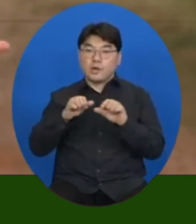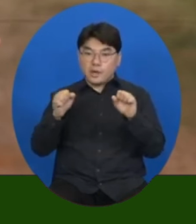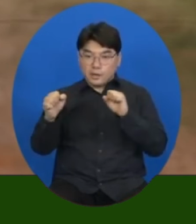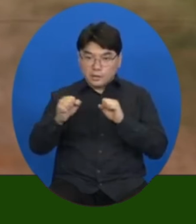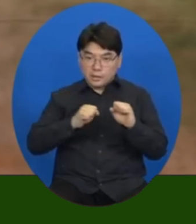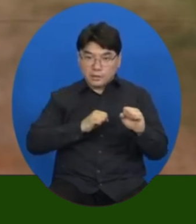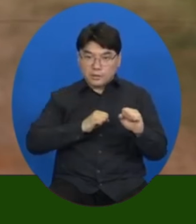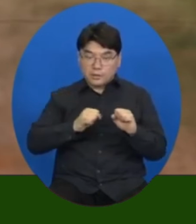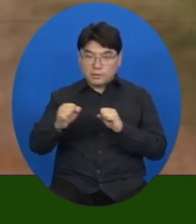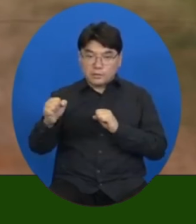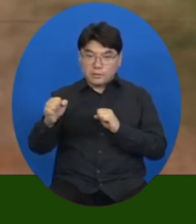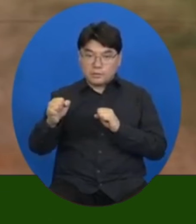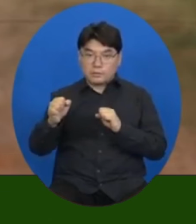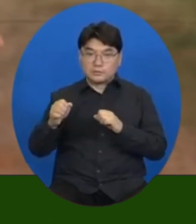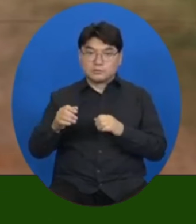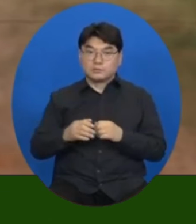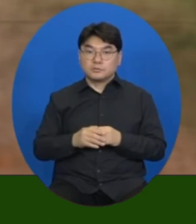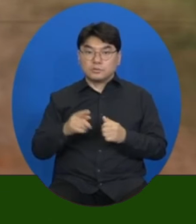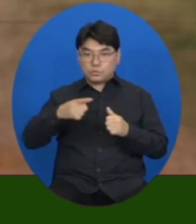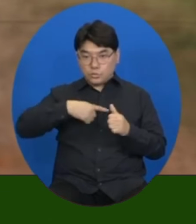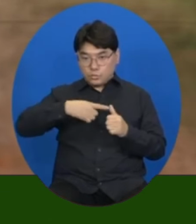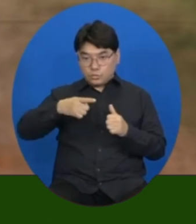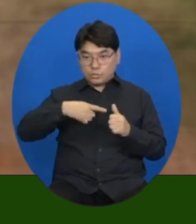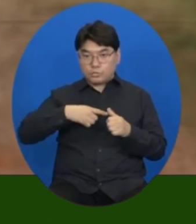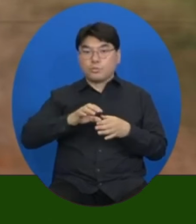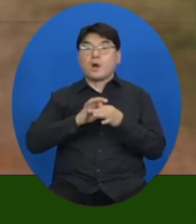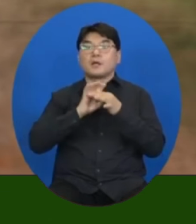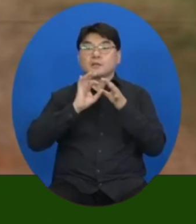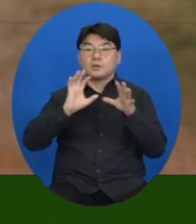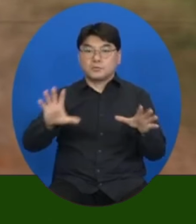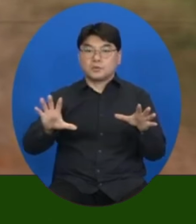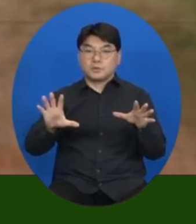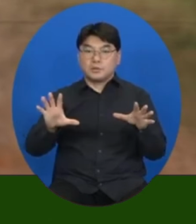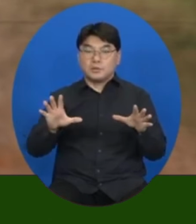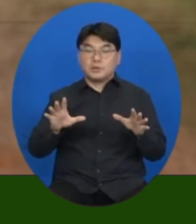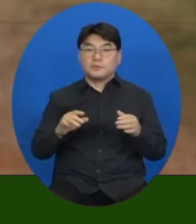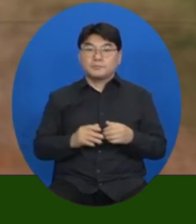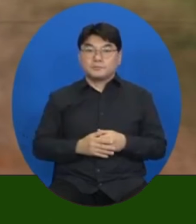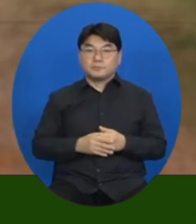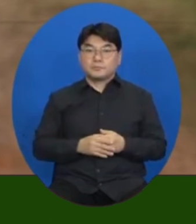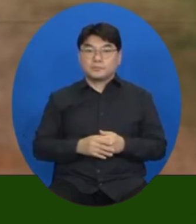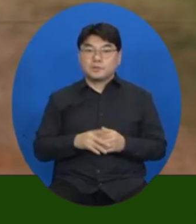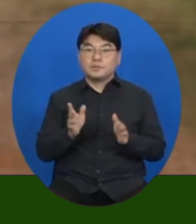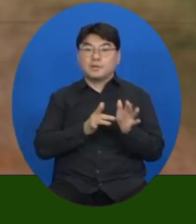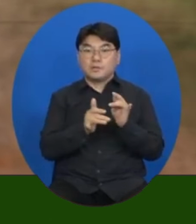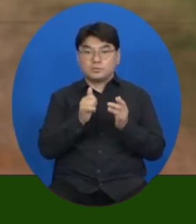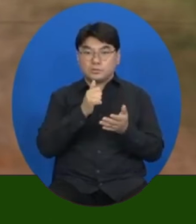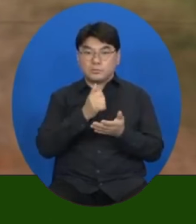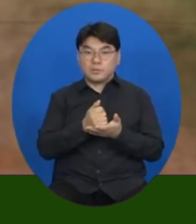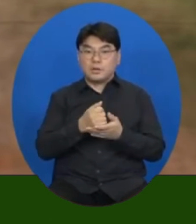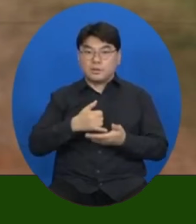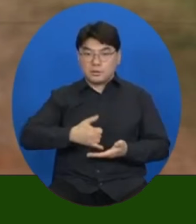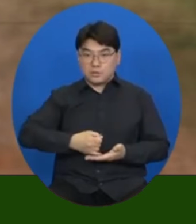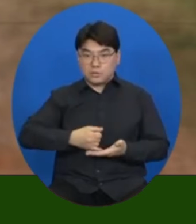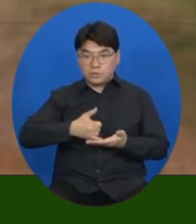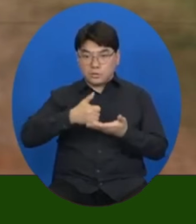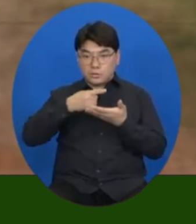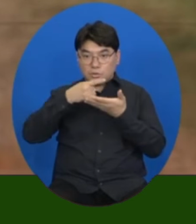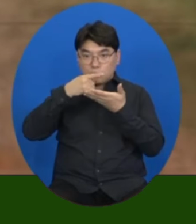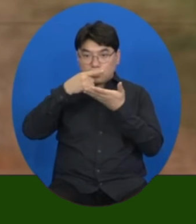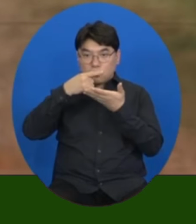어떤 퍼포먼스와 교육이나 그런 거에 달려 있는 것이 아니라 전적으로 예수님의 의로움과